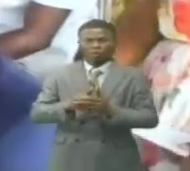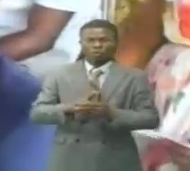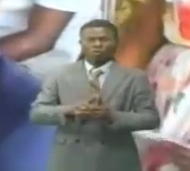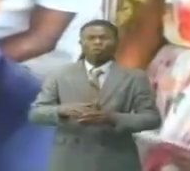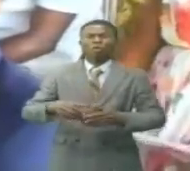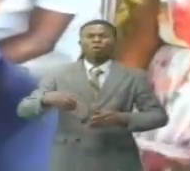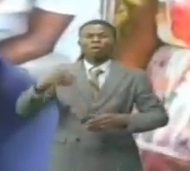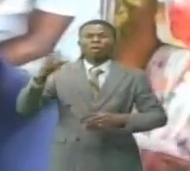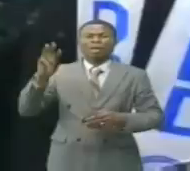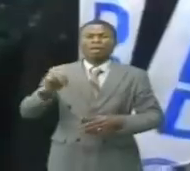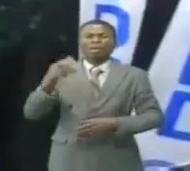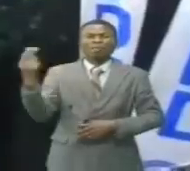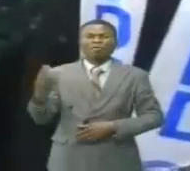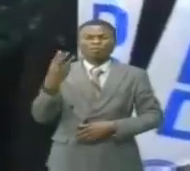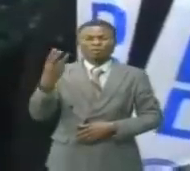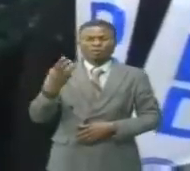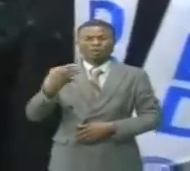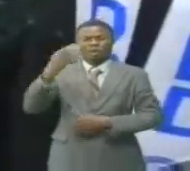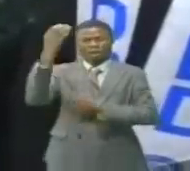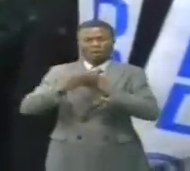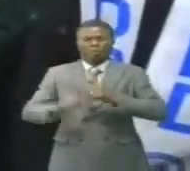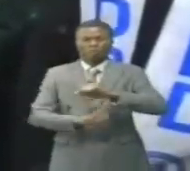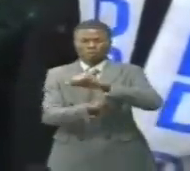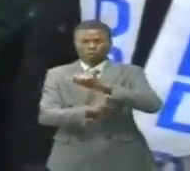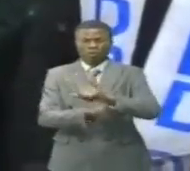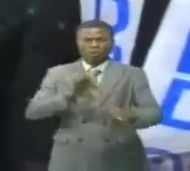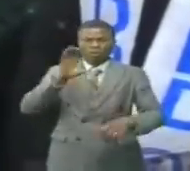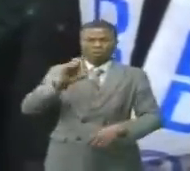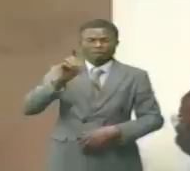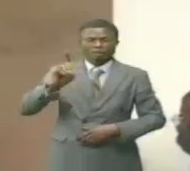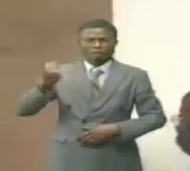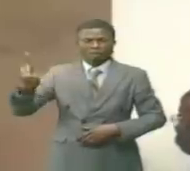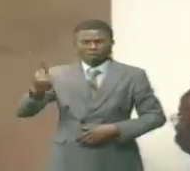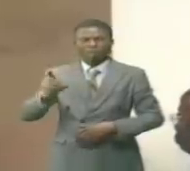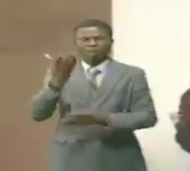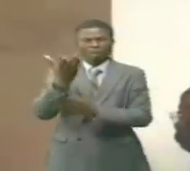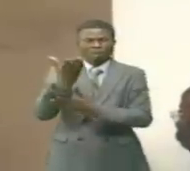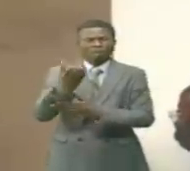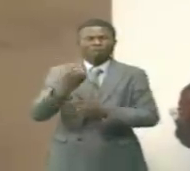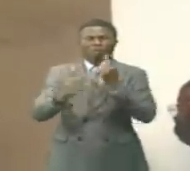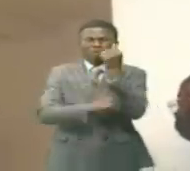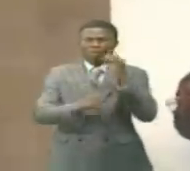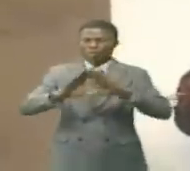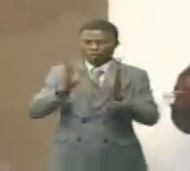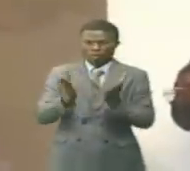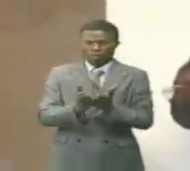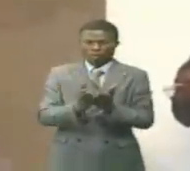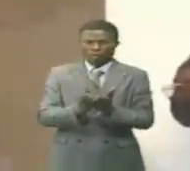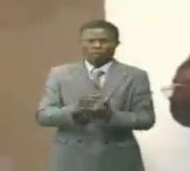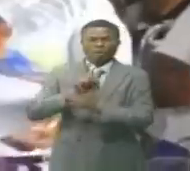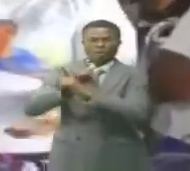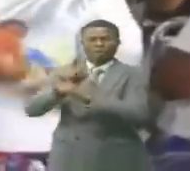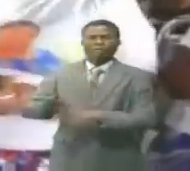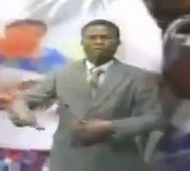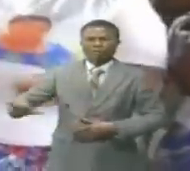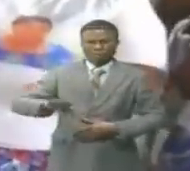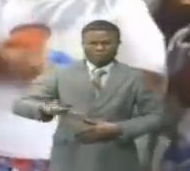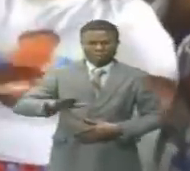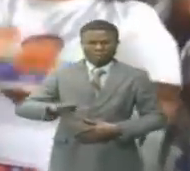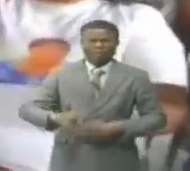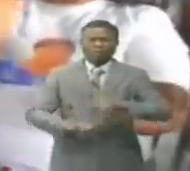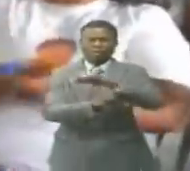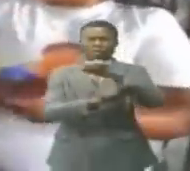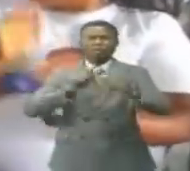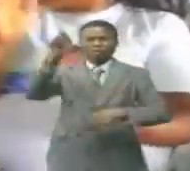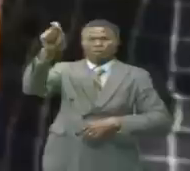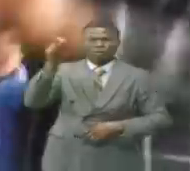du M23 appuyée par le Rwanda. Le CDD conscientise ses troupes à s'engager pour défendre la patrie derrière les